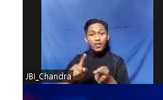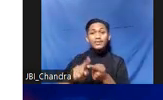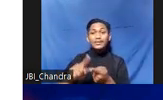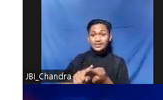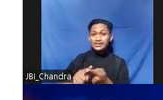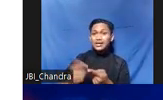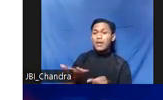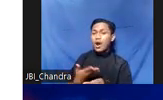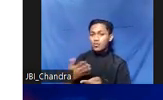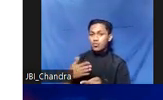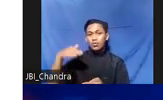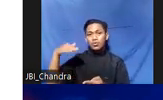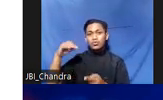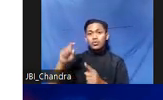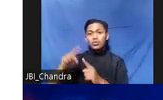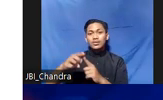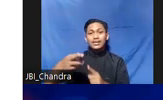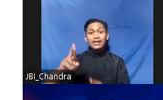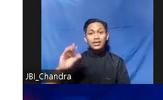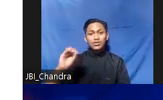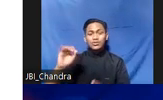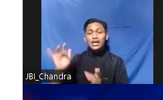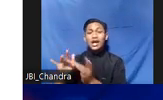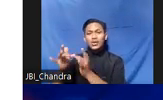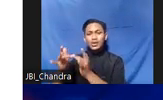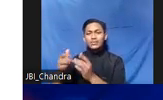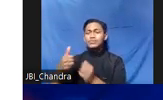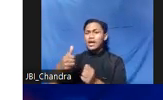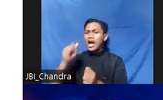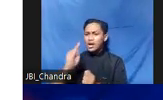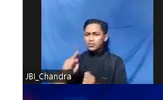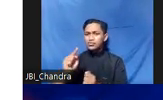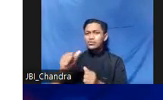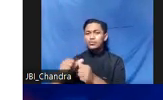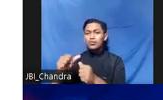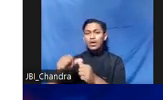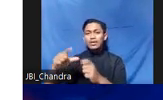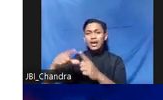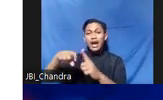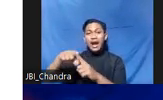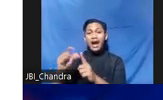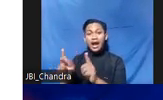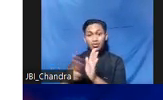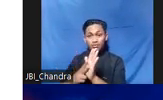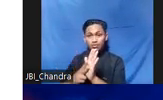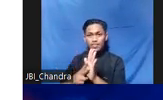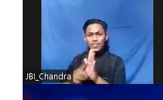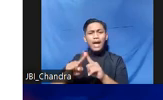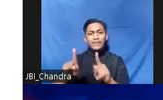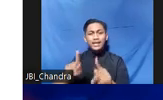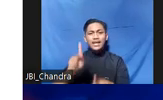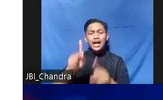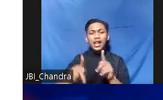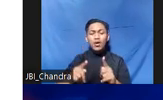online nanti teman-teman juga harus membuat akun tapi kalau teman-teman semua menggunakan di satu PC itu teman-teman